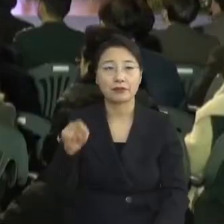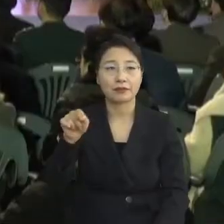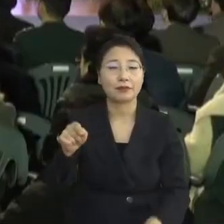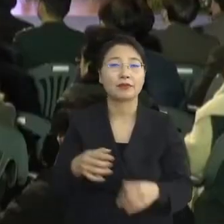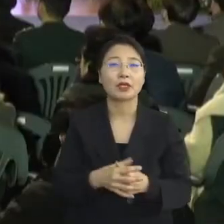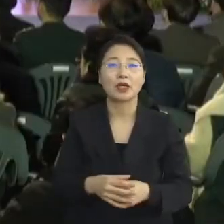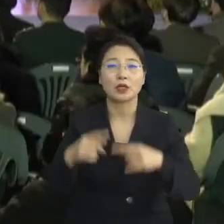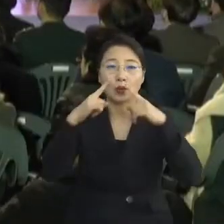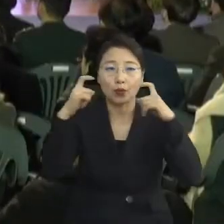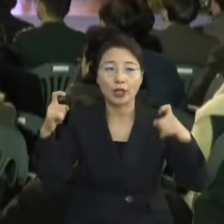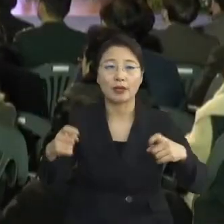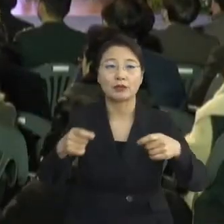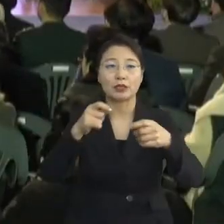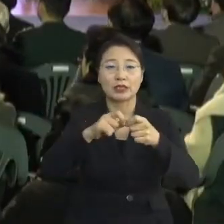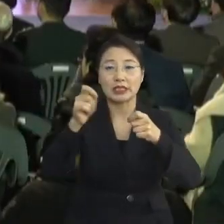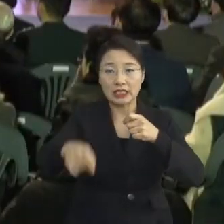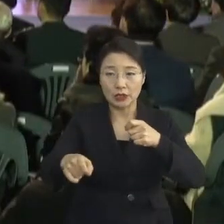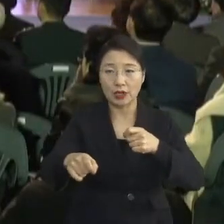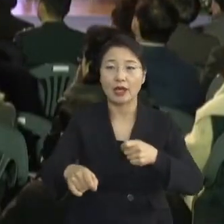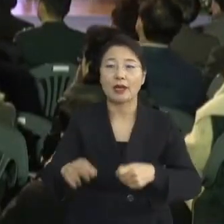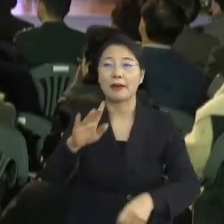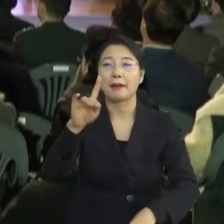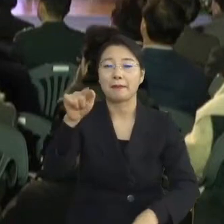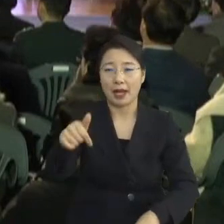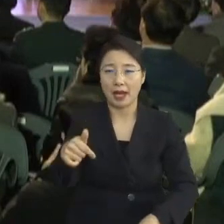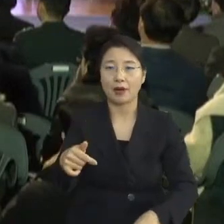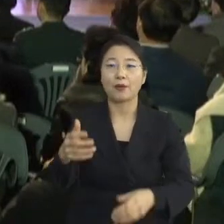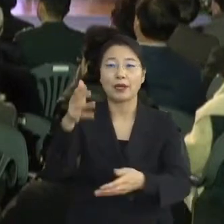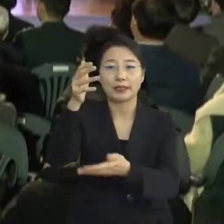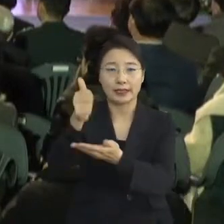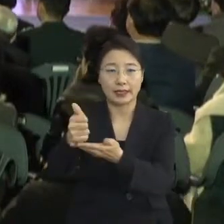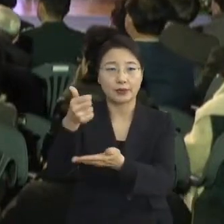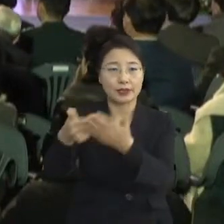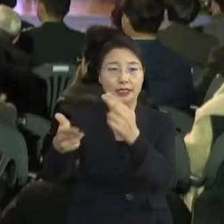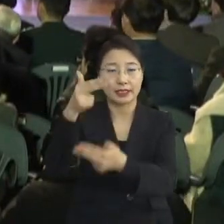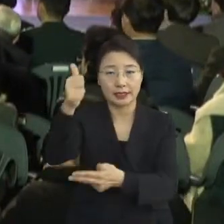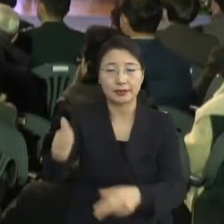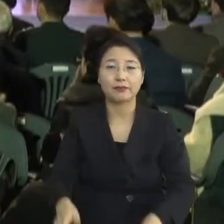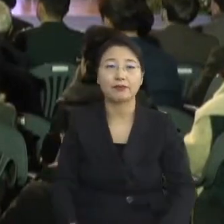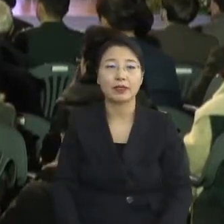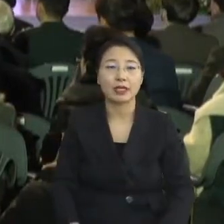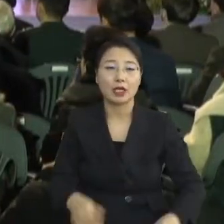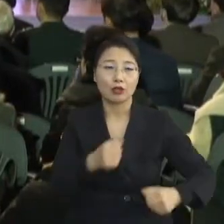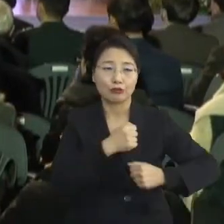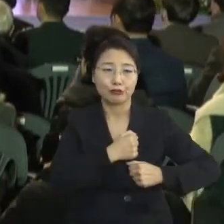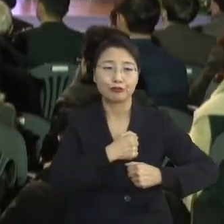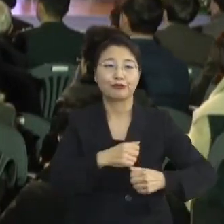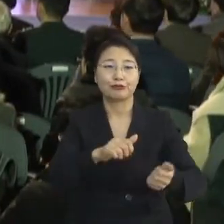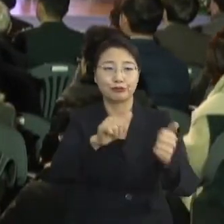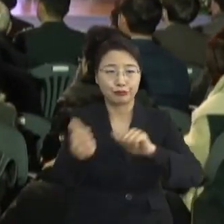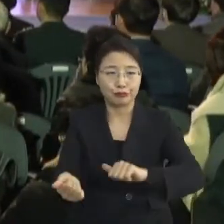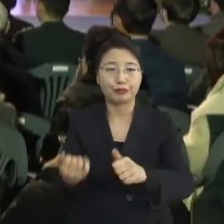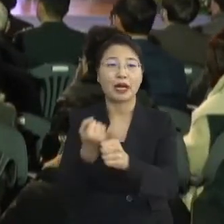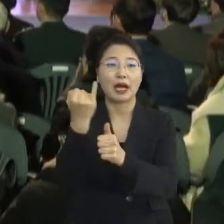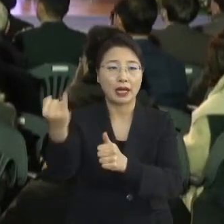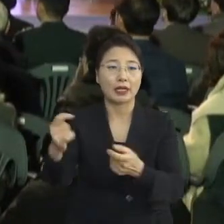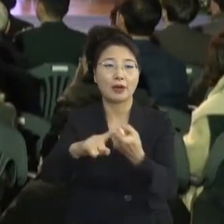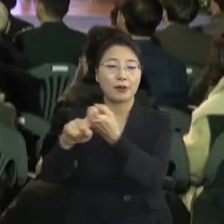전몰군경유족회 동대문구지회 박원근 회장님, 전몰군경미망인회 동대문구지회 이영덕